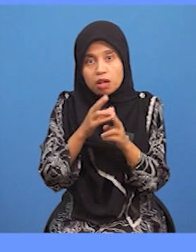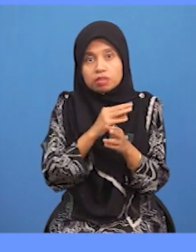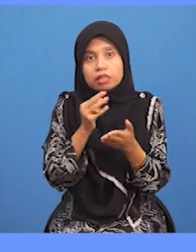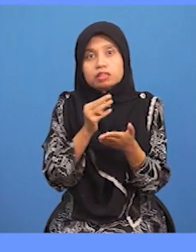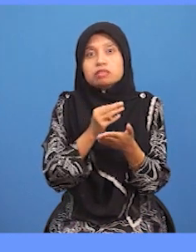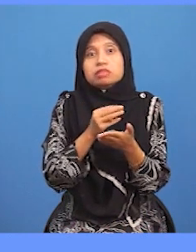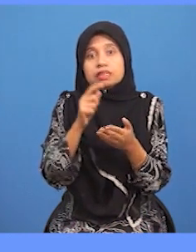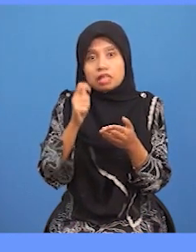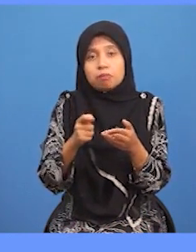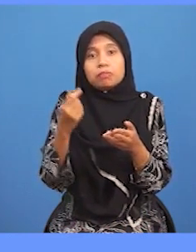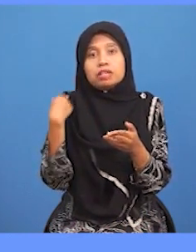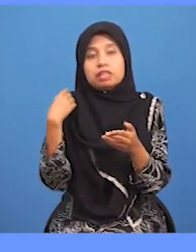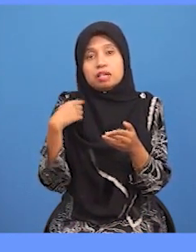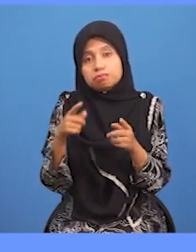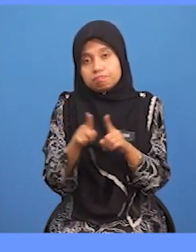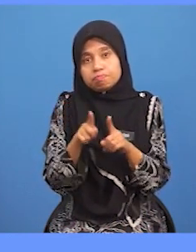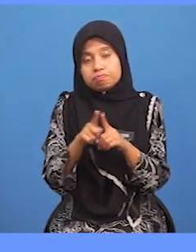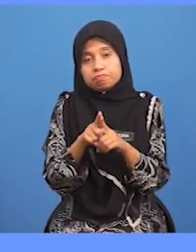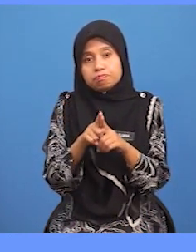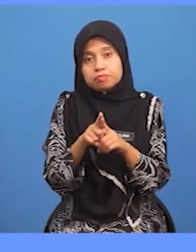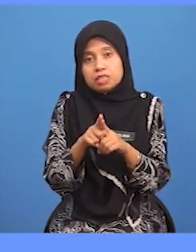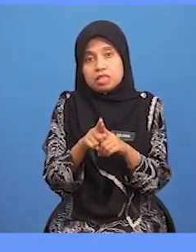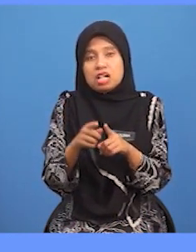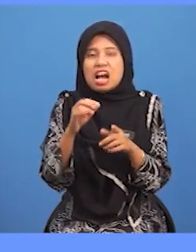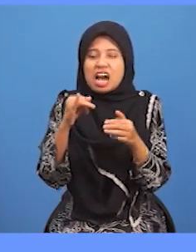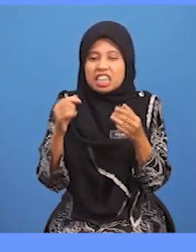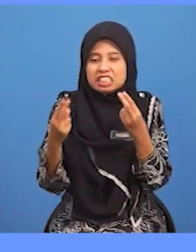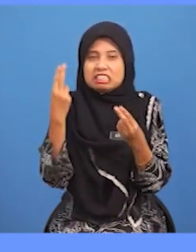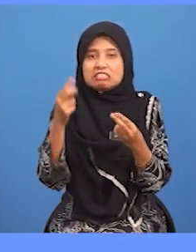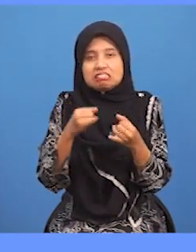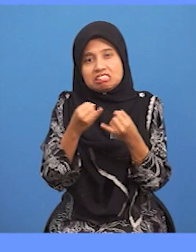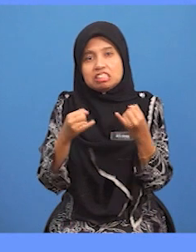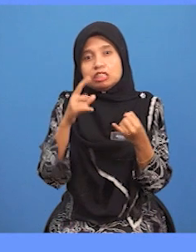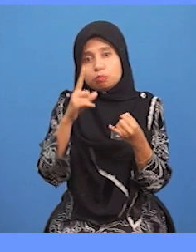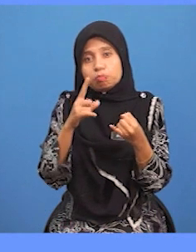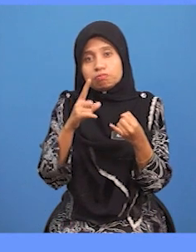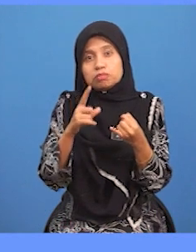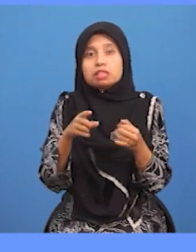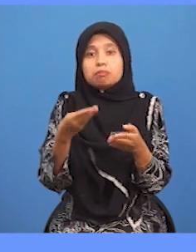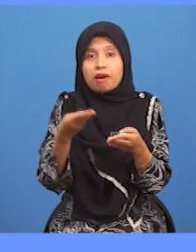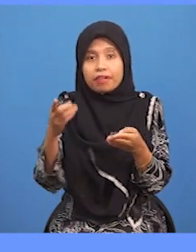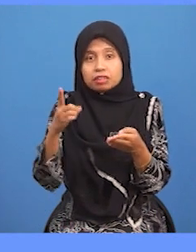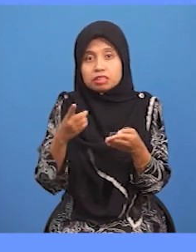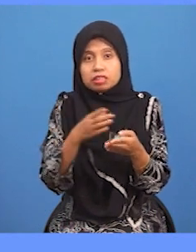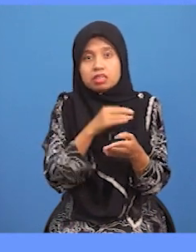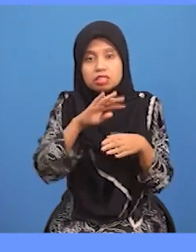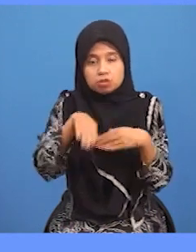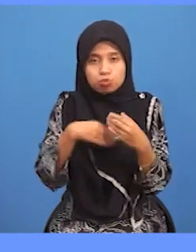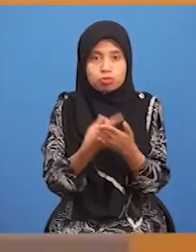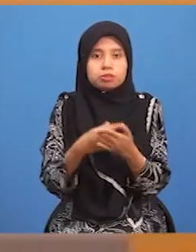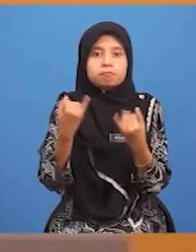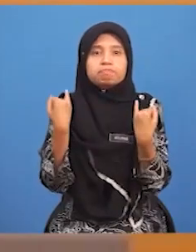mala. Dan yang keempat, hanya sejenis produk yang dikeluarkan dan kesemuanya